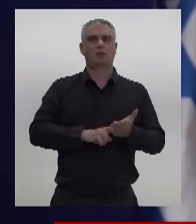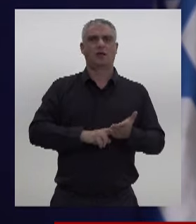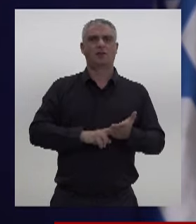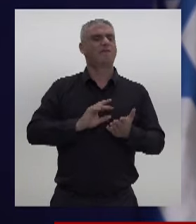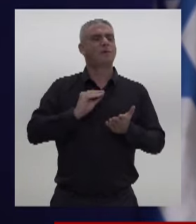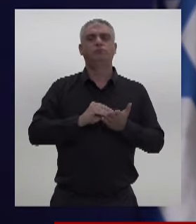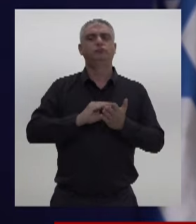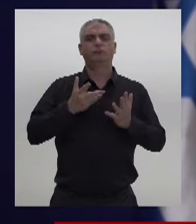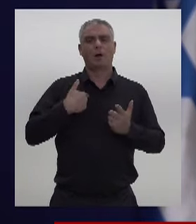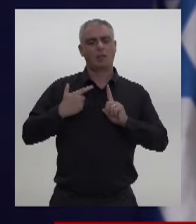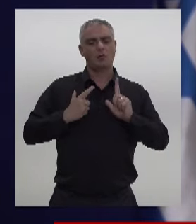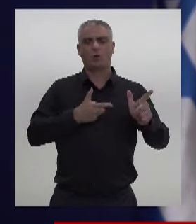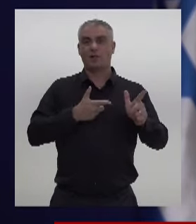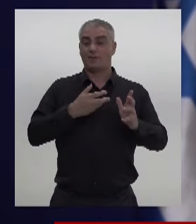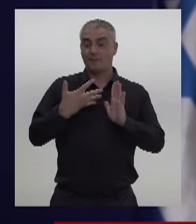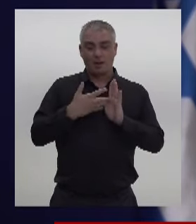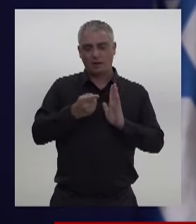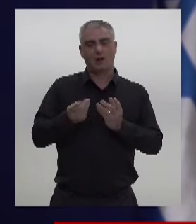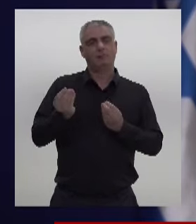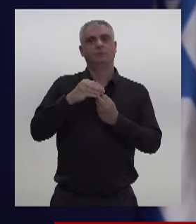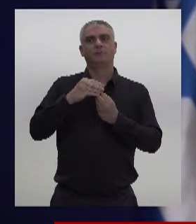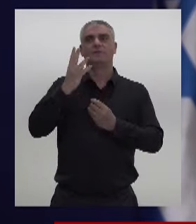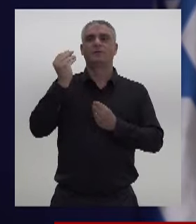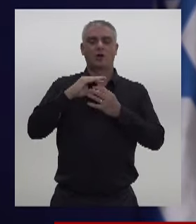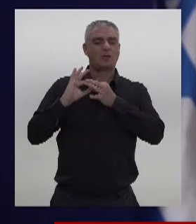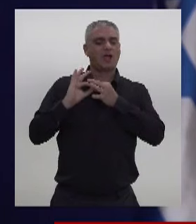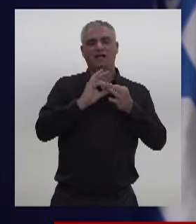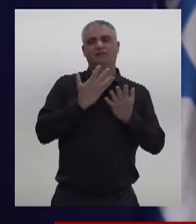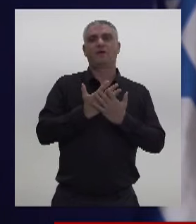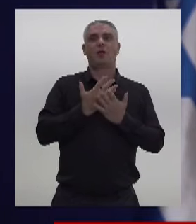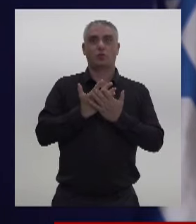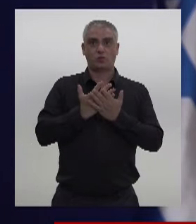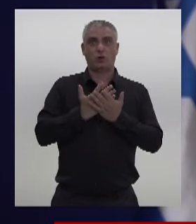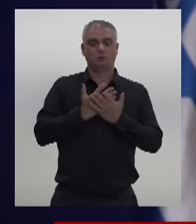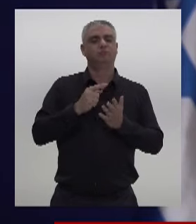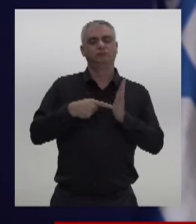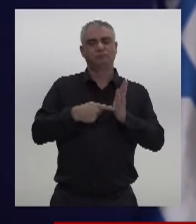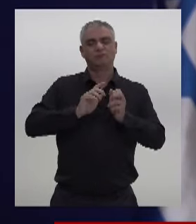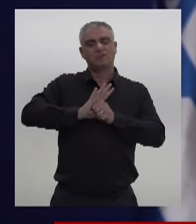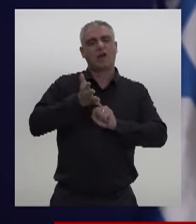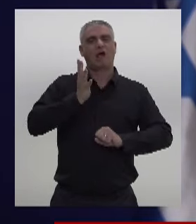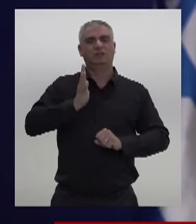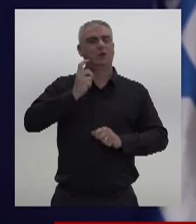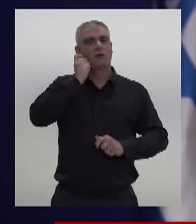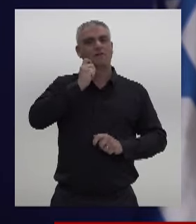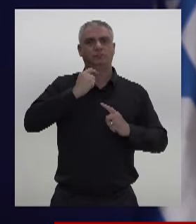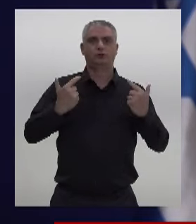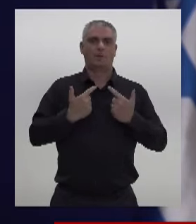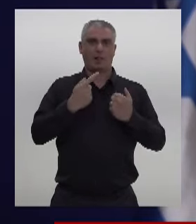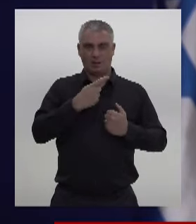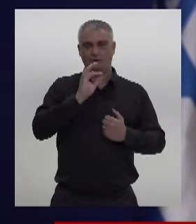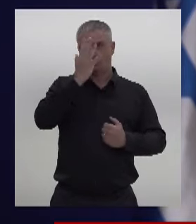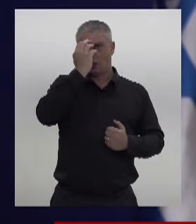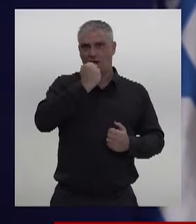נלחמים החקירה הזאתי מצטרפת לרצף עדויות וממצאים שמעידים על האכזריות ועל פישי המלחמה של